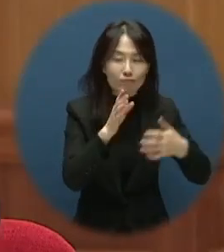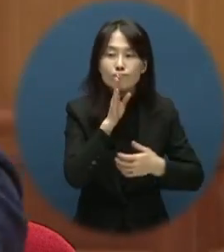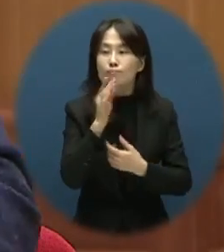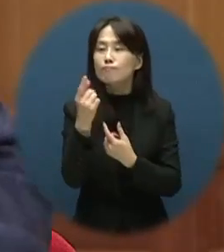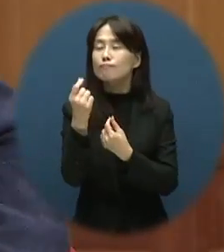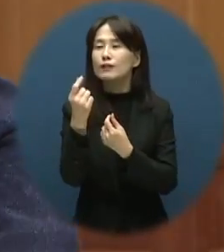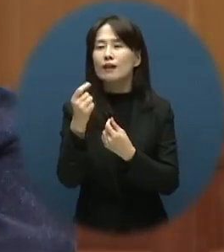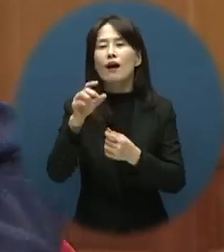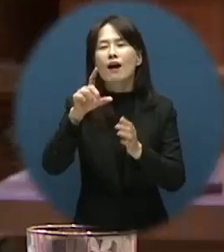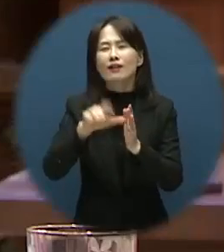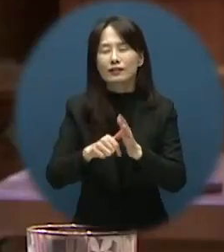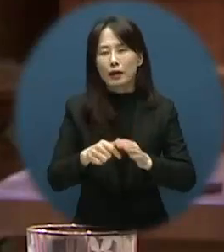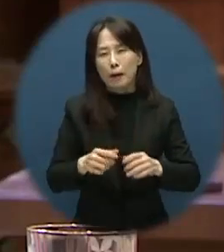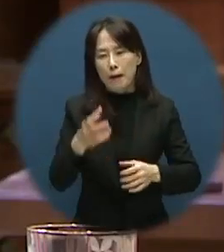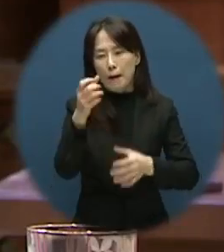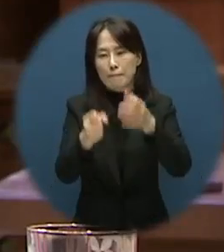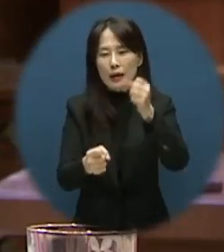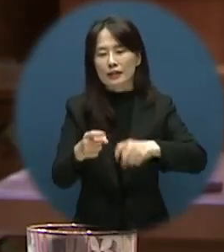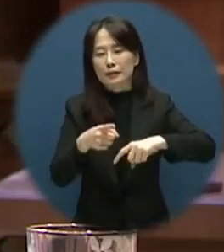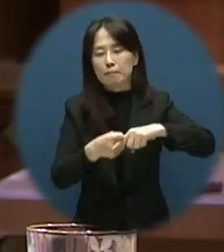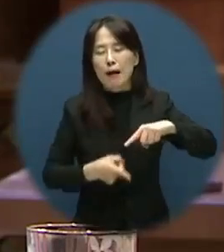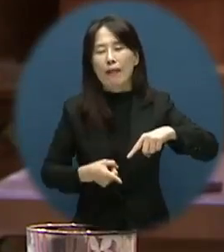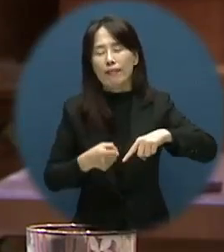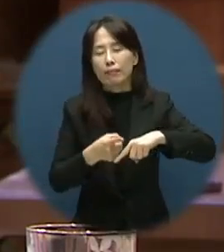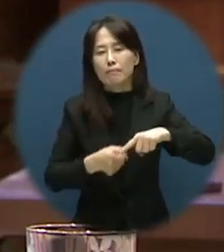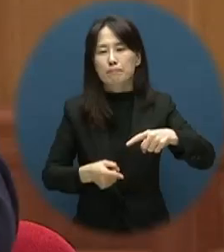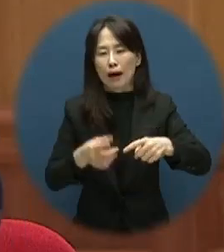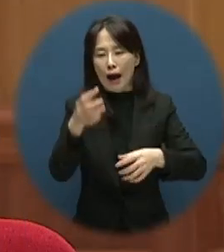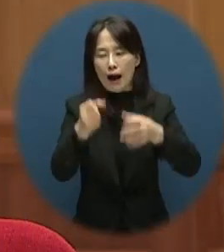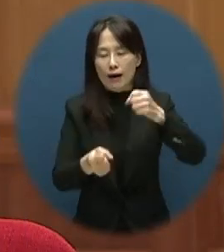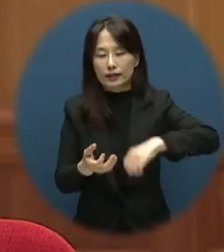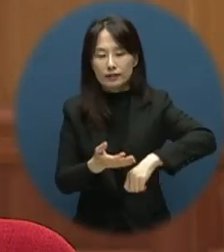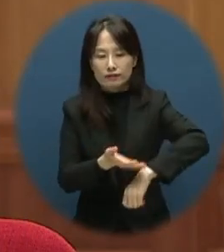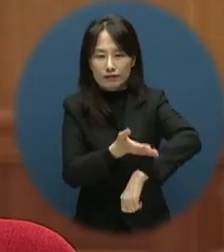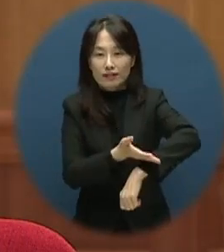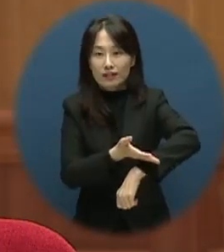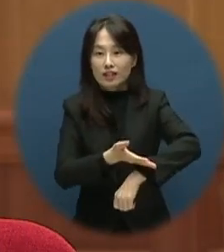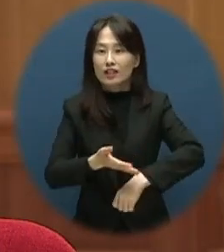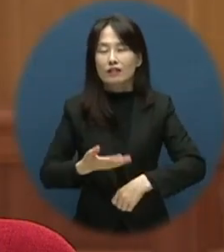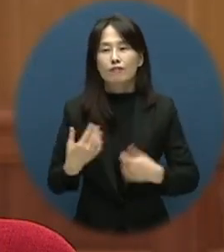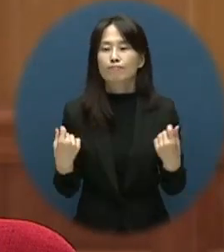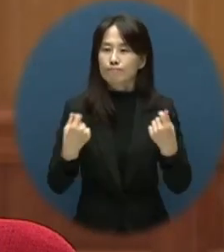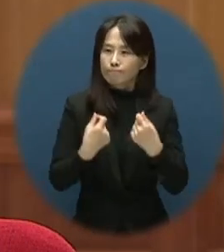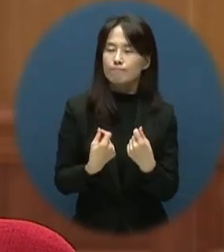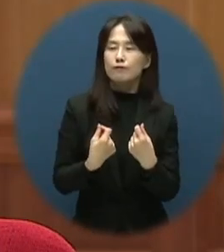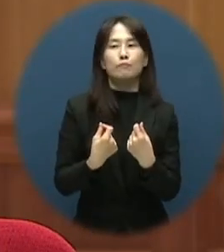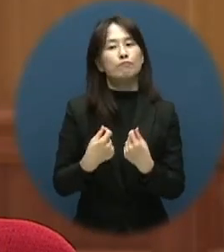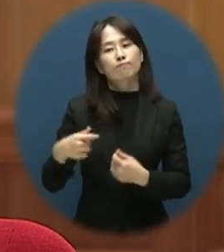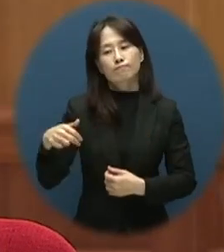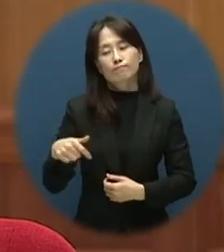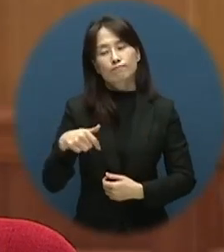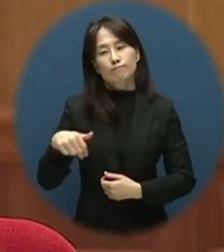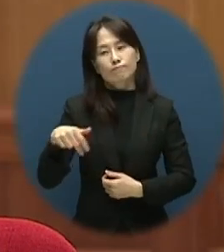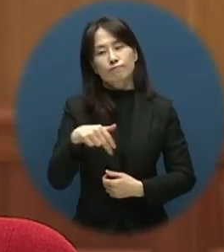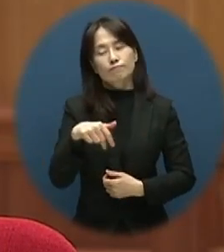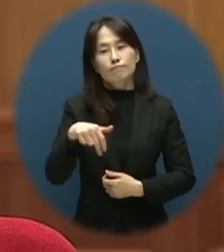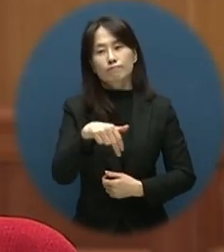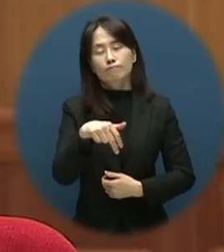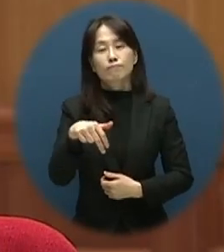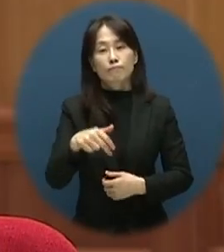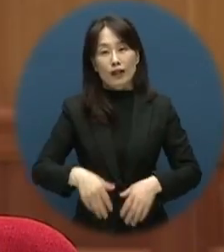그때 반바지 입었어요. 가을인데? 안 추웠어요? 네, 그리고 춥진 않았어요. 그날 좀 따뜻한 날이면서 하여튼